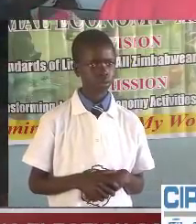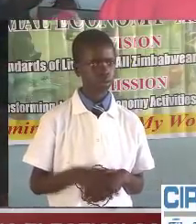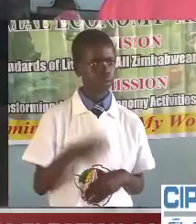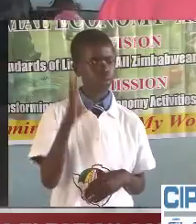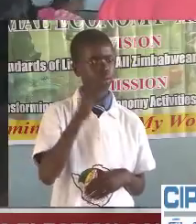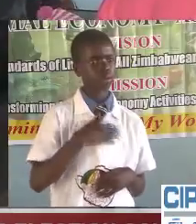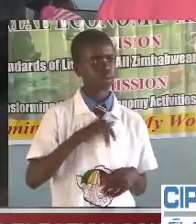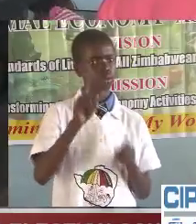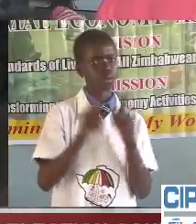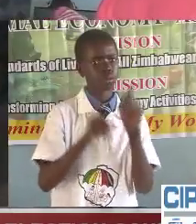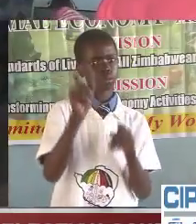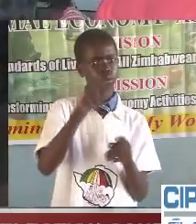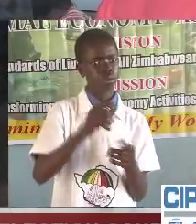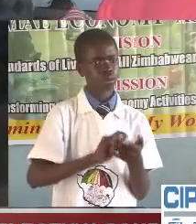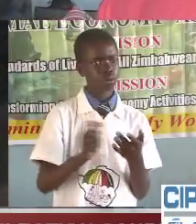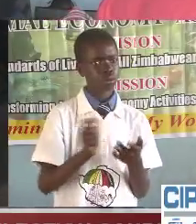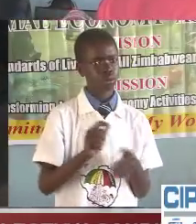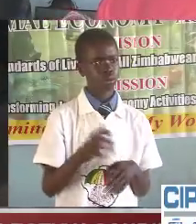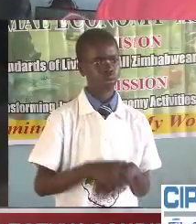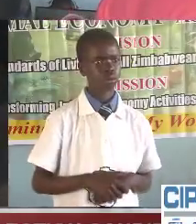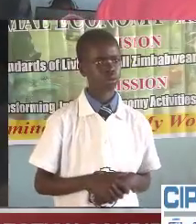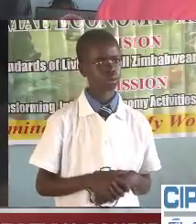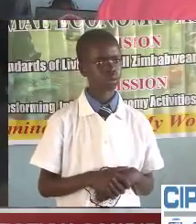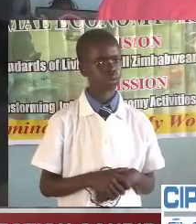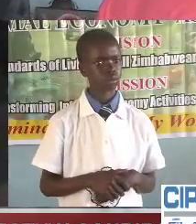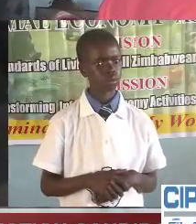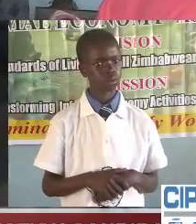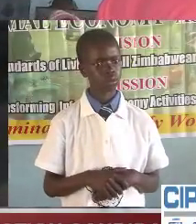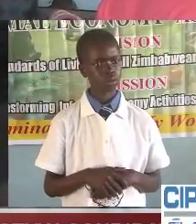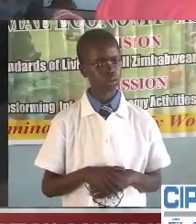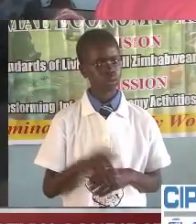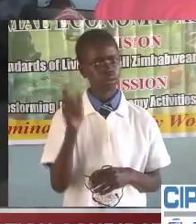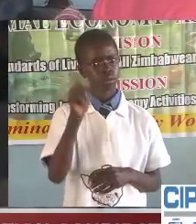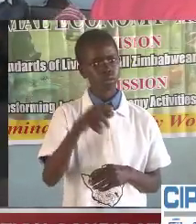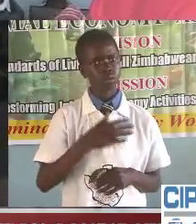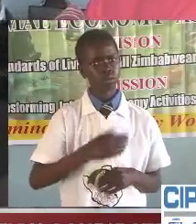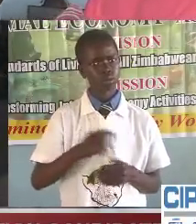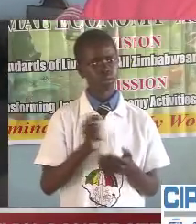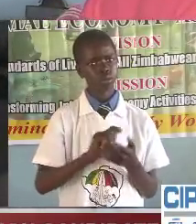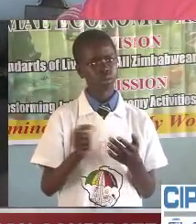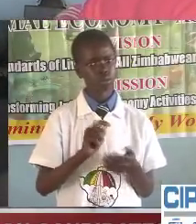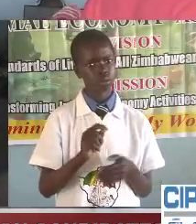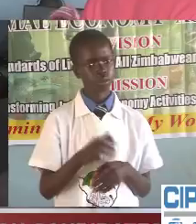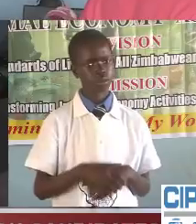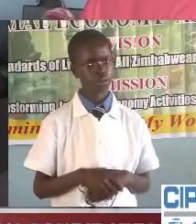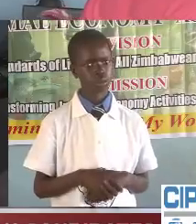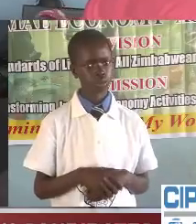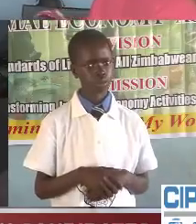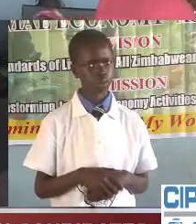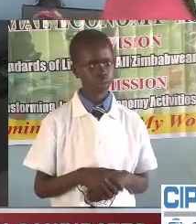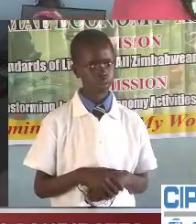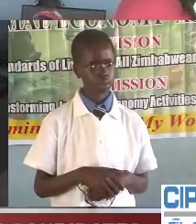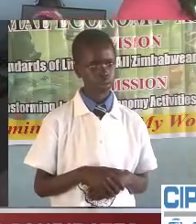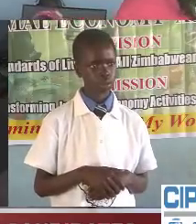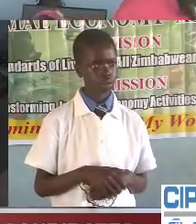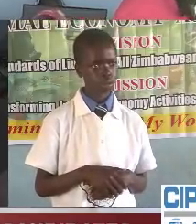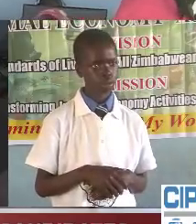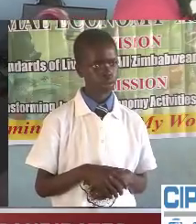vanokwanisa munokwanisa kunyora mibvunzo yenyu vanokwanisa kunyora munokwanisa kunyora mibvunzo yenyu kuitira kuti ndikubvunzirei